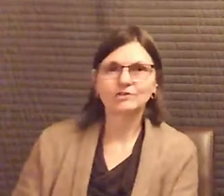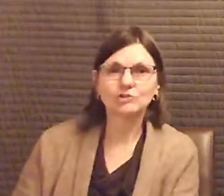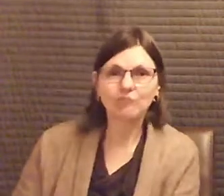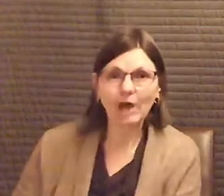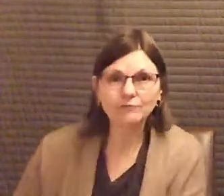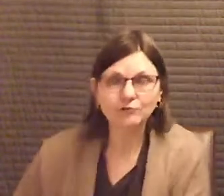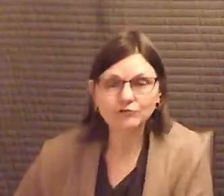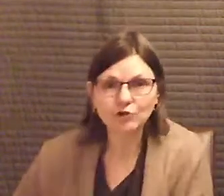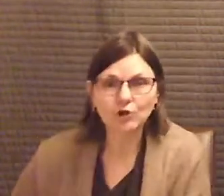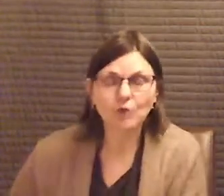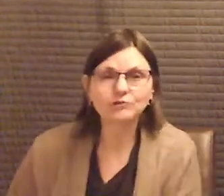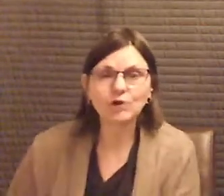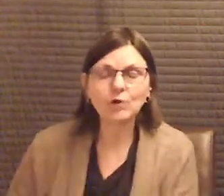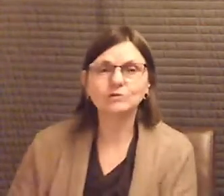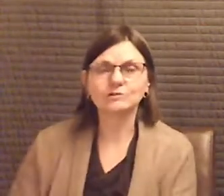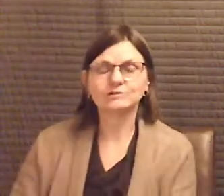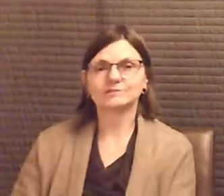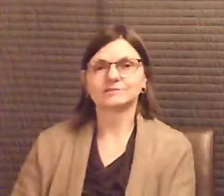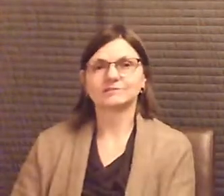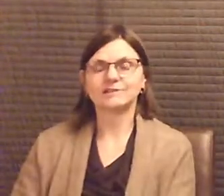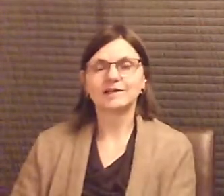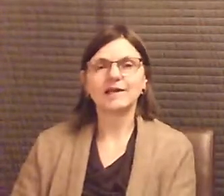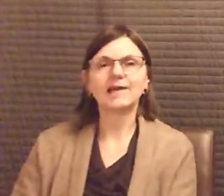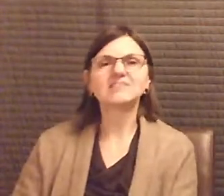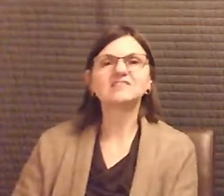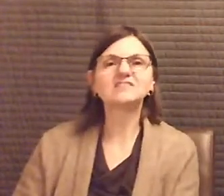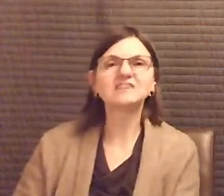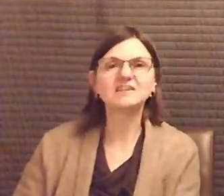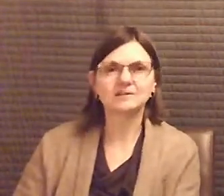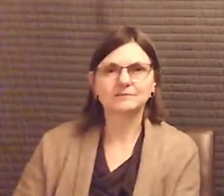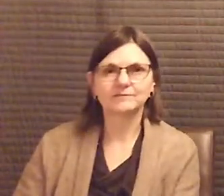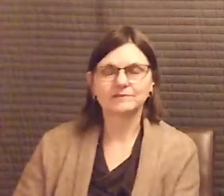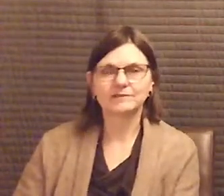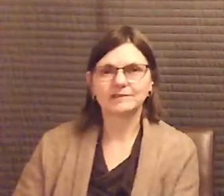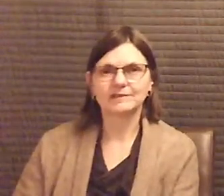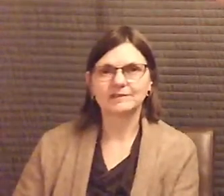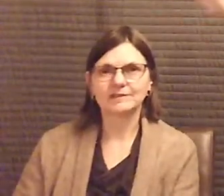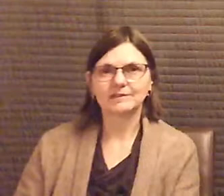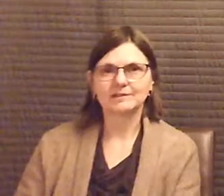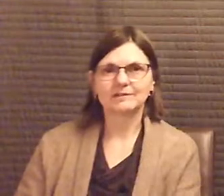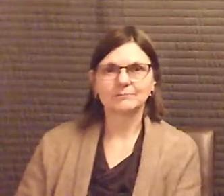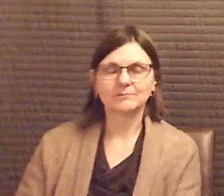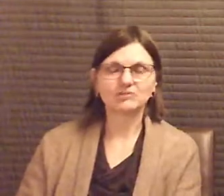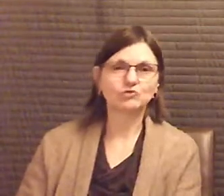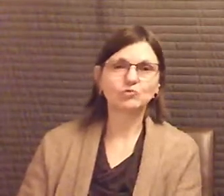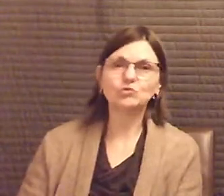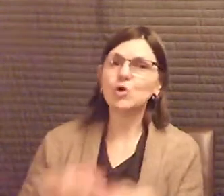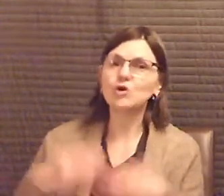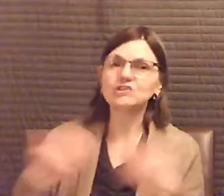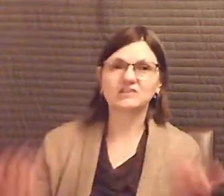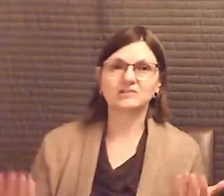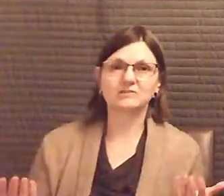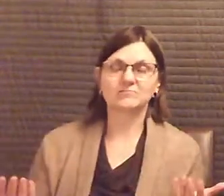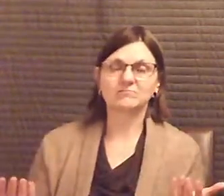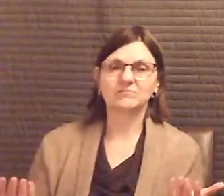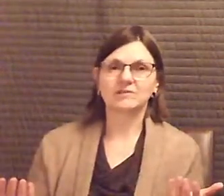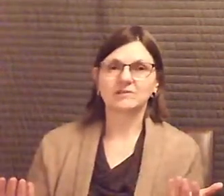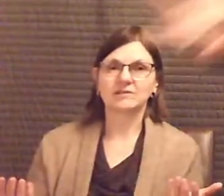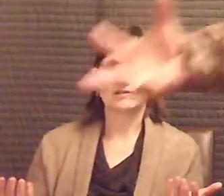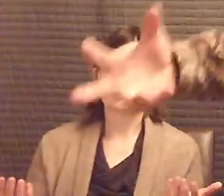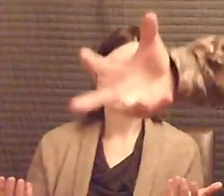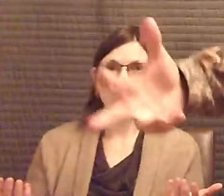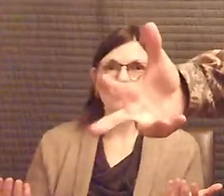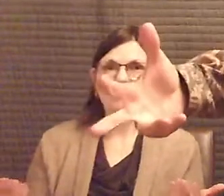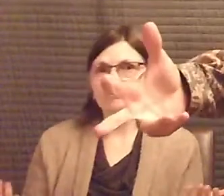lee de duivels geloven ook en ze zitten wat in hebben maar ze doen nooit iets toe kan